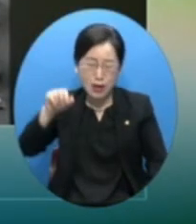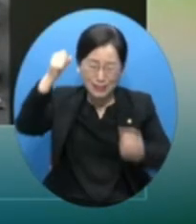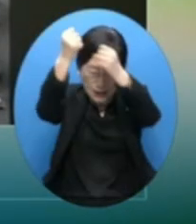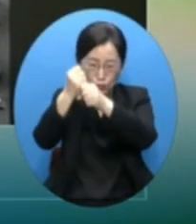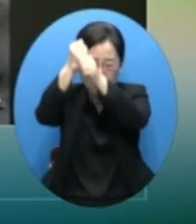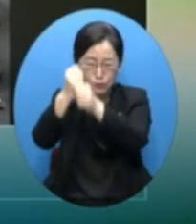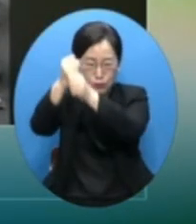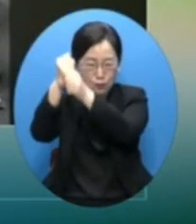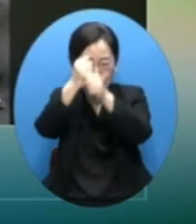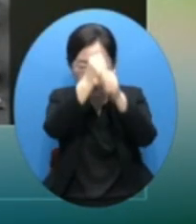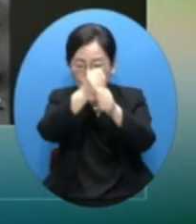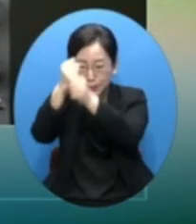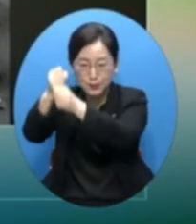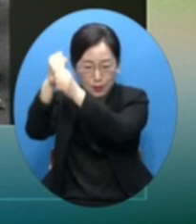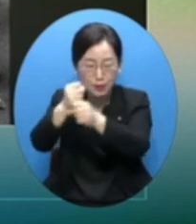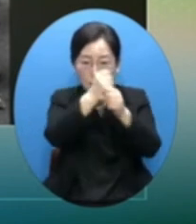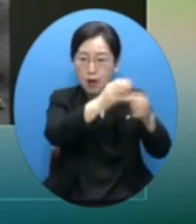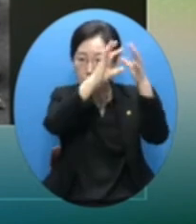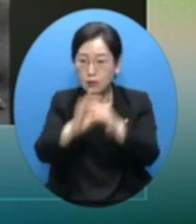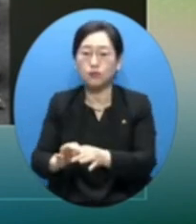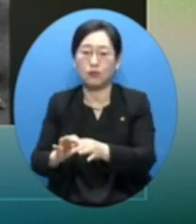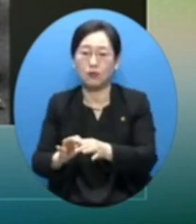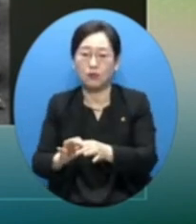데모하고 하루도 시위가 끝난 날이 없었습니다.